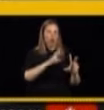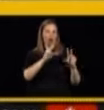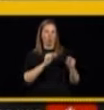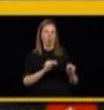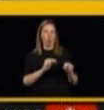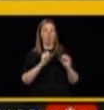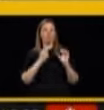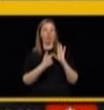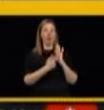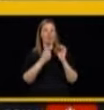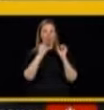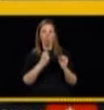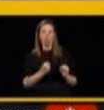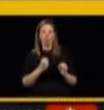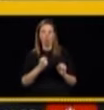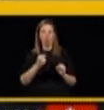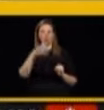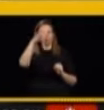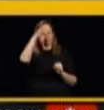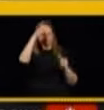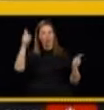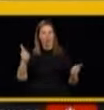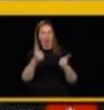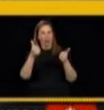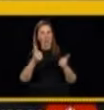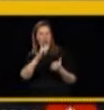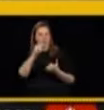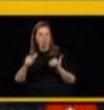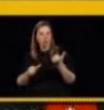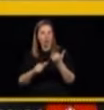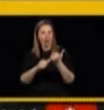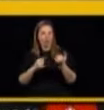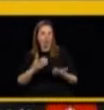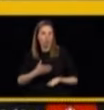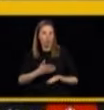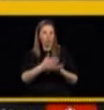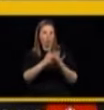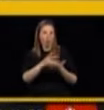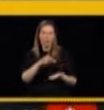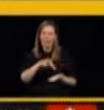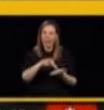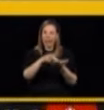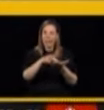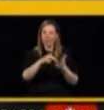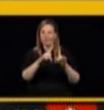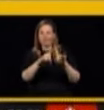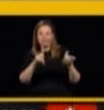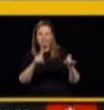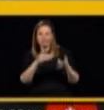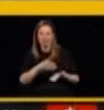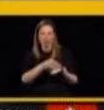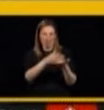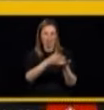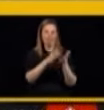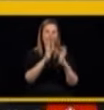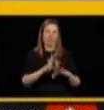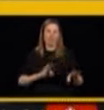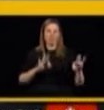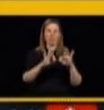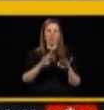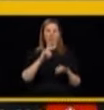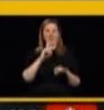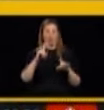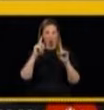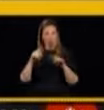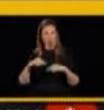peuvent, avec leurs connaissances, aider nos infirmières, nos préposés, aux bénéficiaires. Et